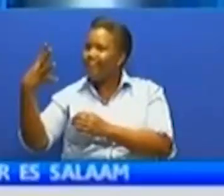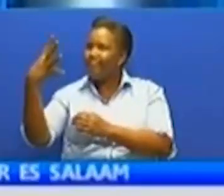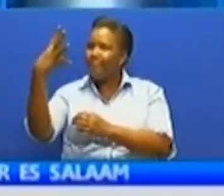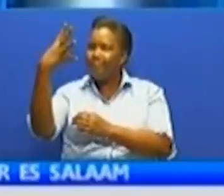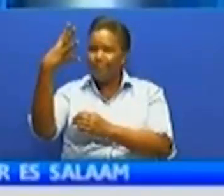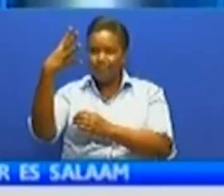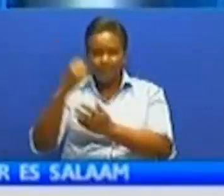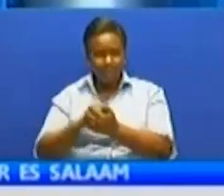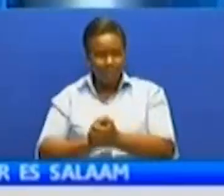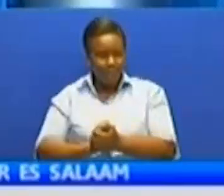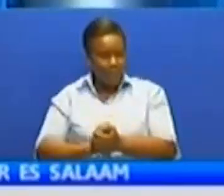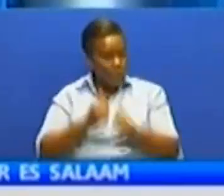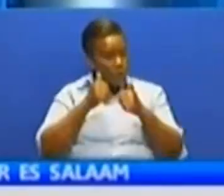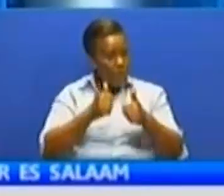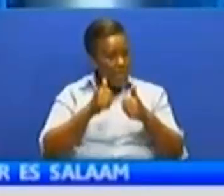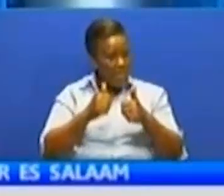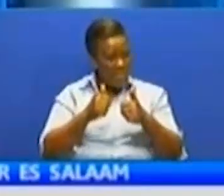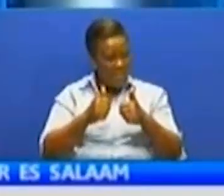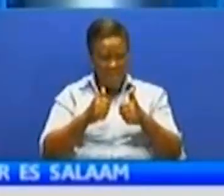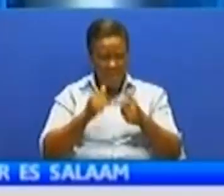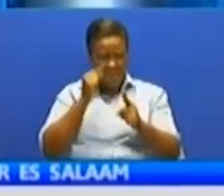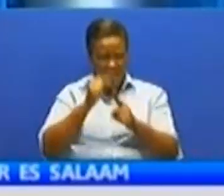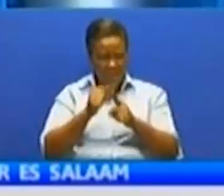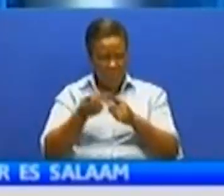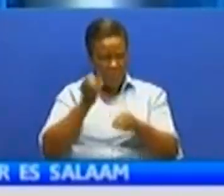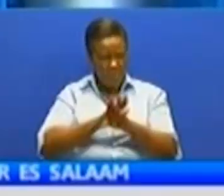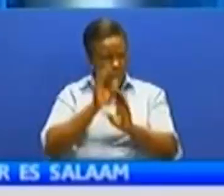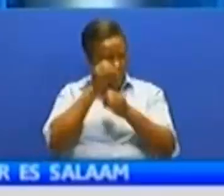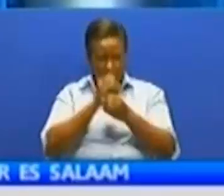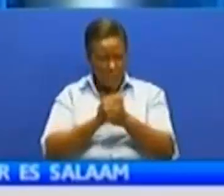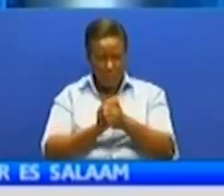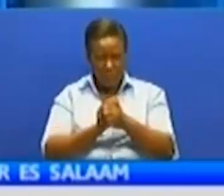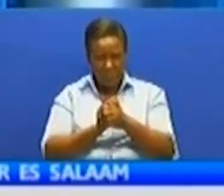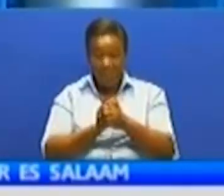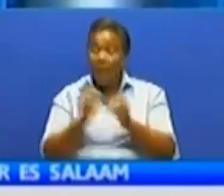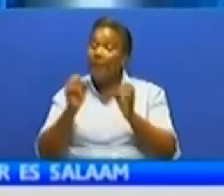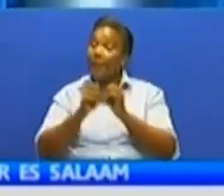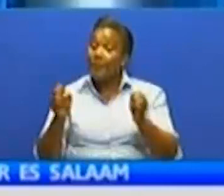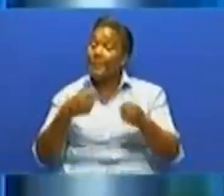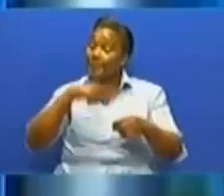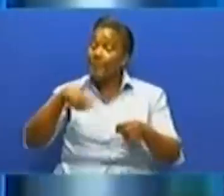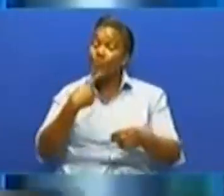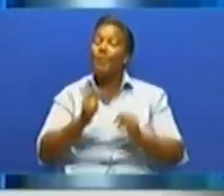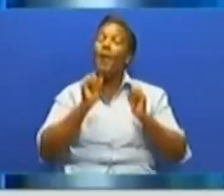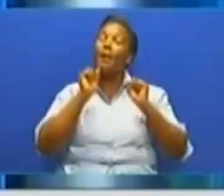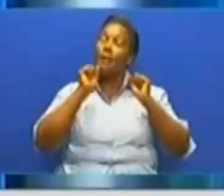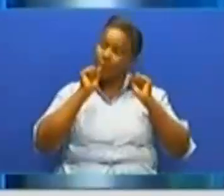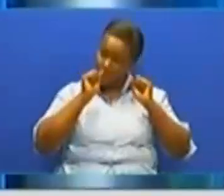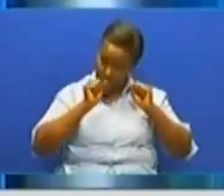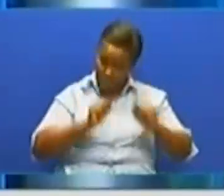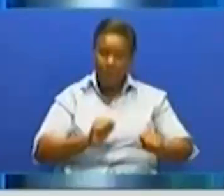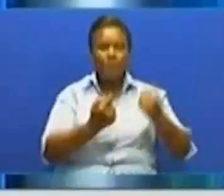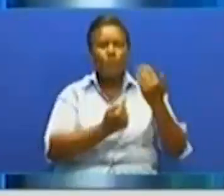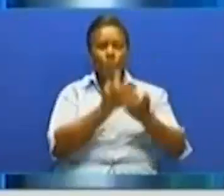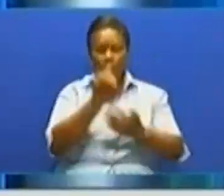hiyo. Natarajia. Kutarajia means labda inaweza isitokee. Kumbe sayansi inasema lazima itatokea, na hata unaelewa